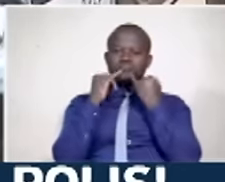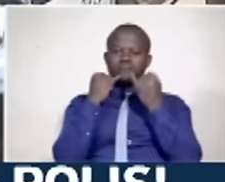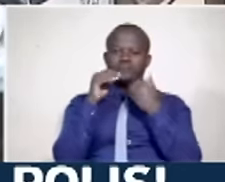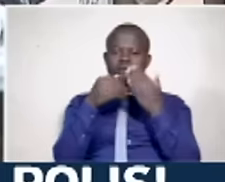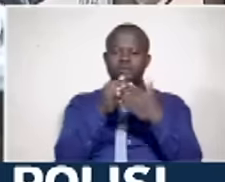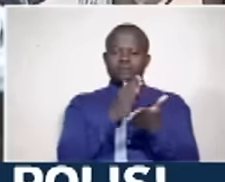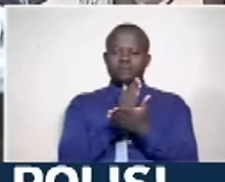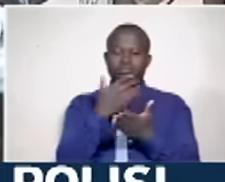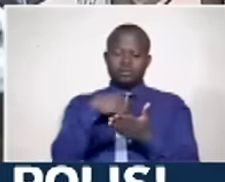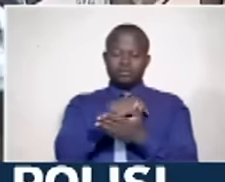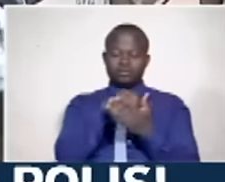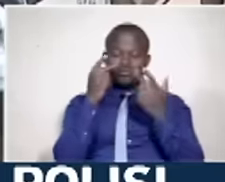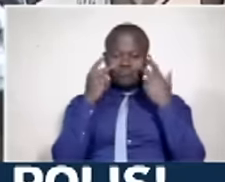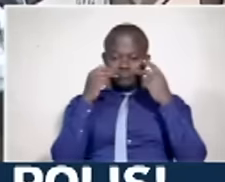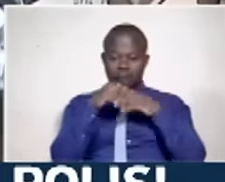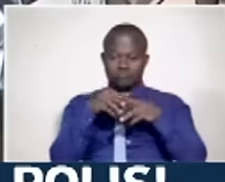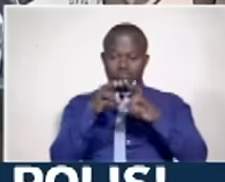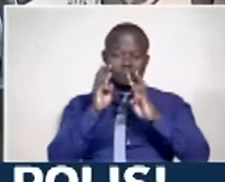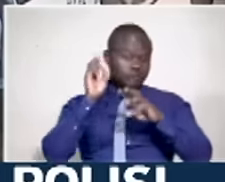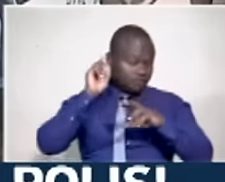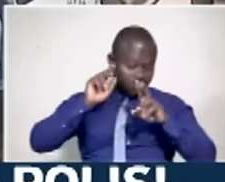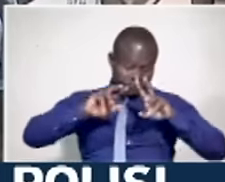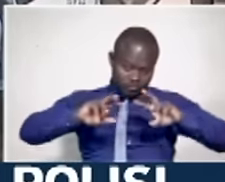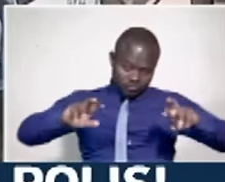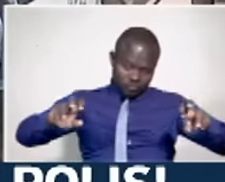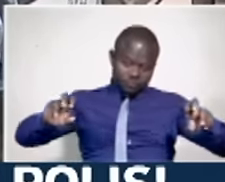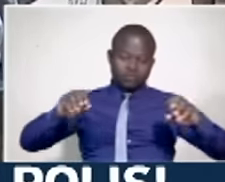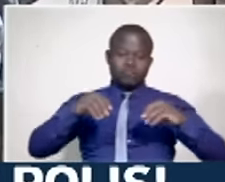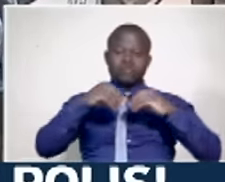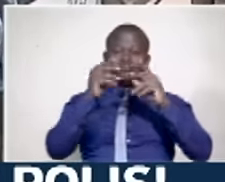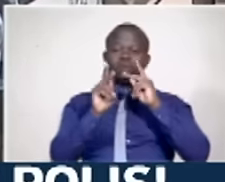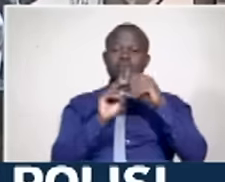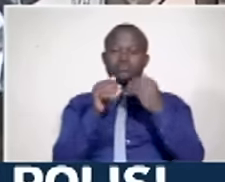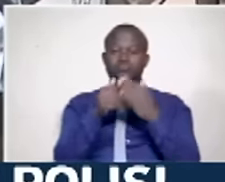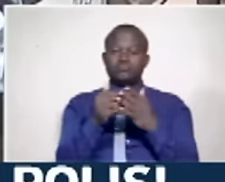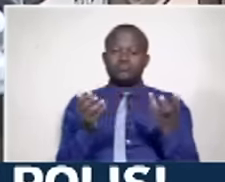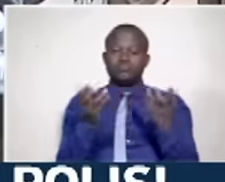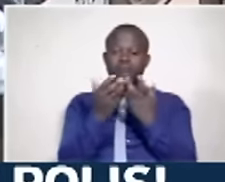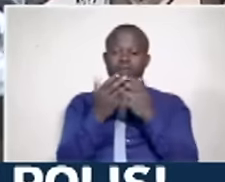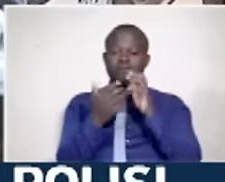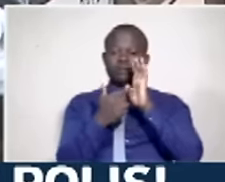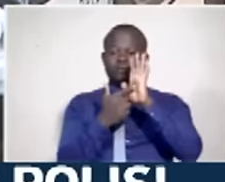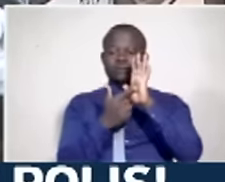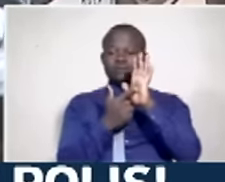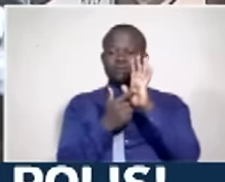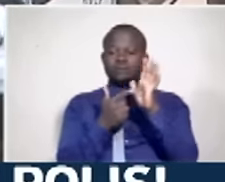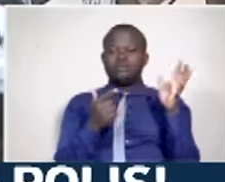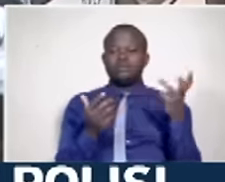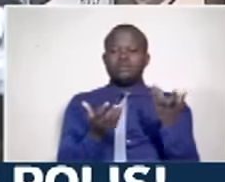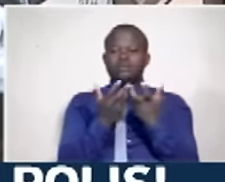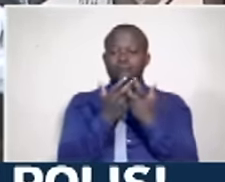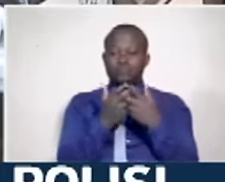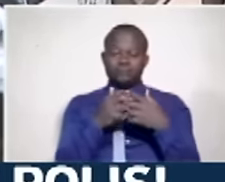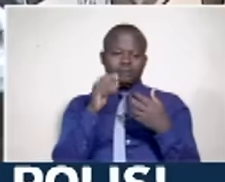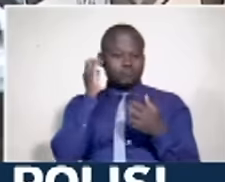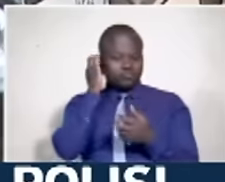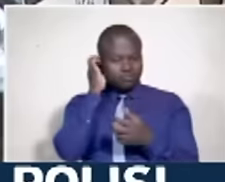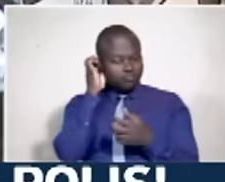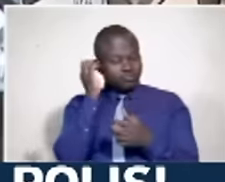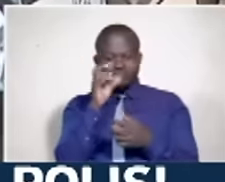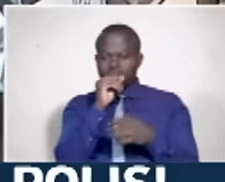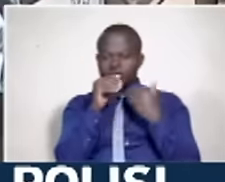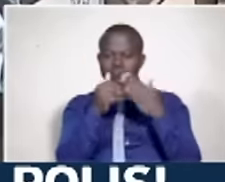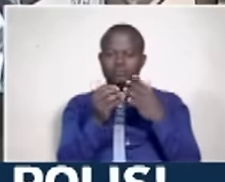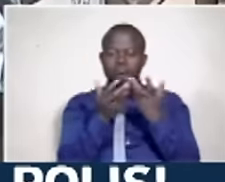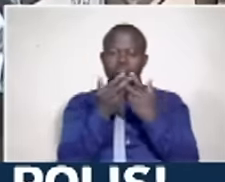mu by'ukuri tubona mu buryo nyine bw'iperereza habwa n'abantu guhuza ibimenyetso guhuza ibivugwa